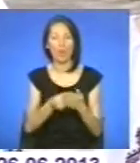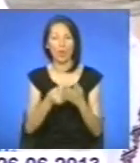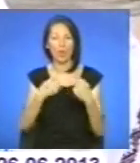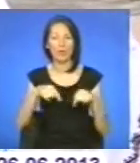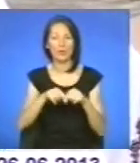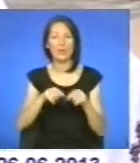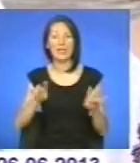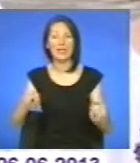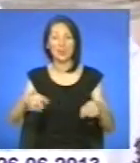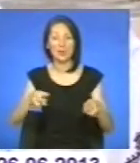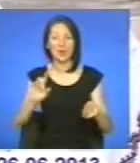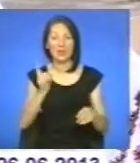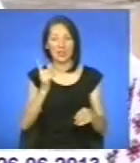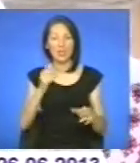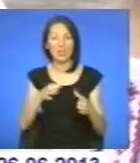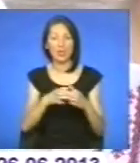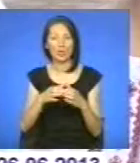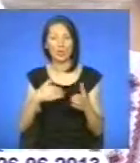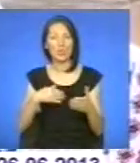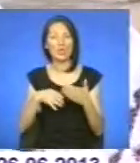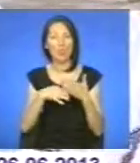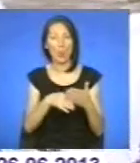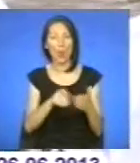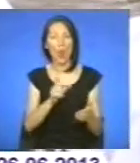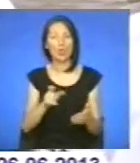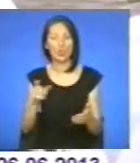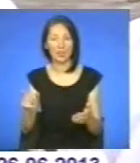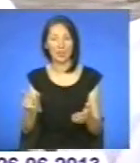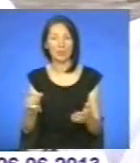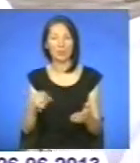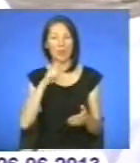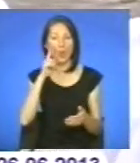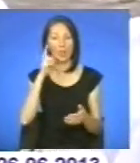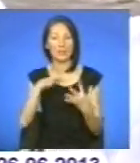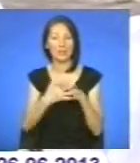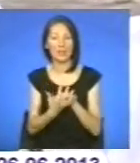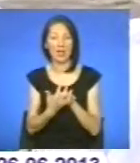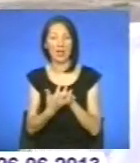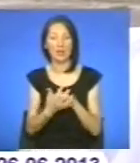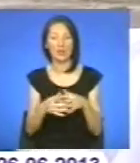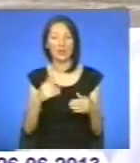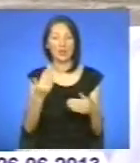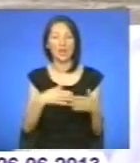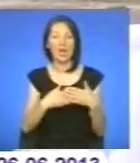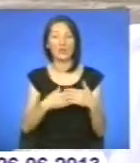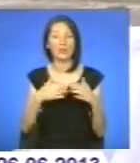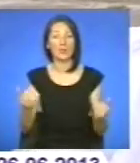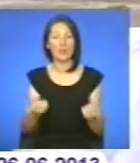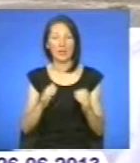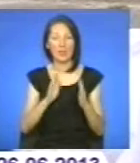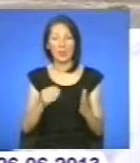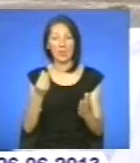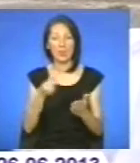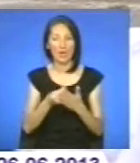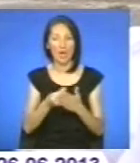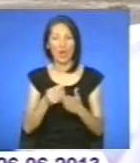танцювальний дитячий колектив. Ми за допомогою жителей і молоді села, з їхньої активної підтримки, не тільки